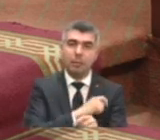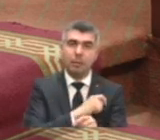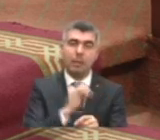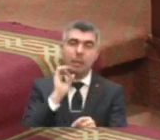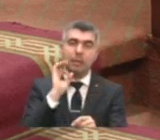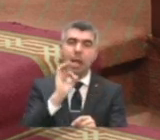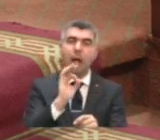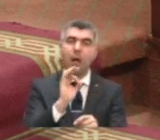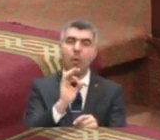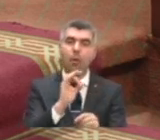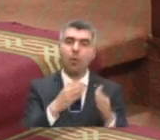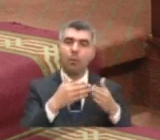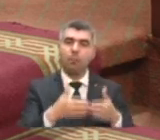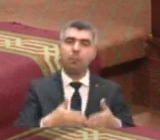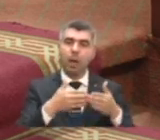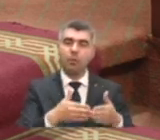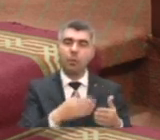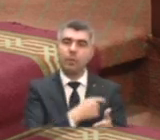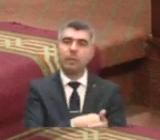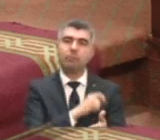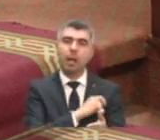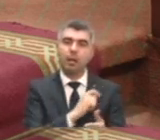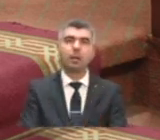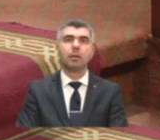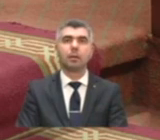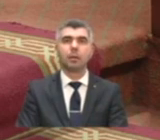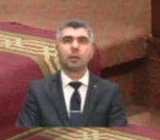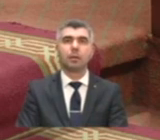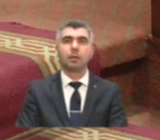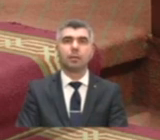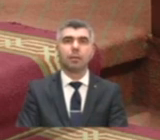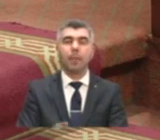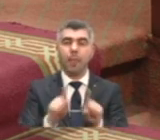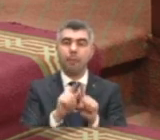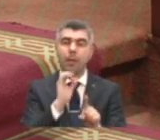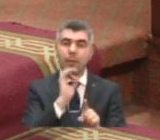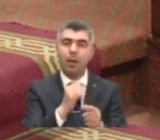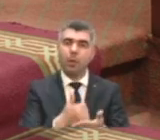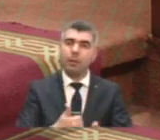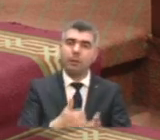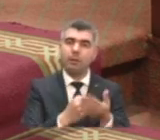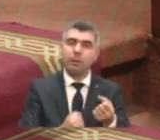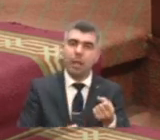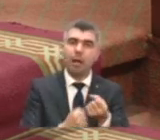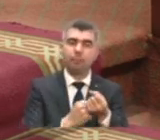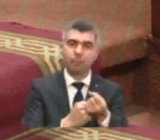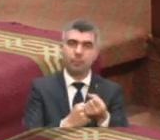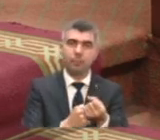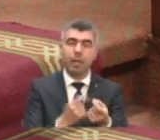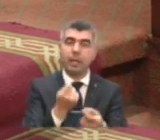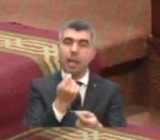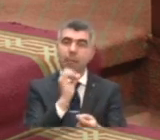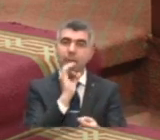داخلي لإسبانيا وهم يعني تدعموه، فماشي هو الثمن